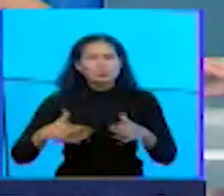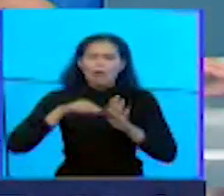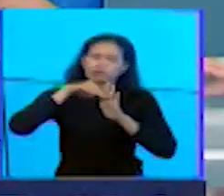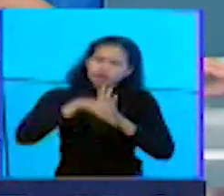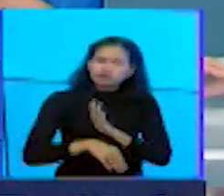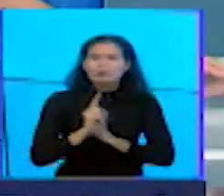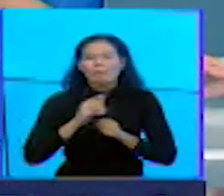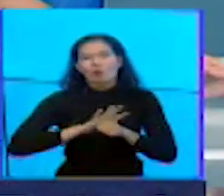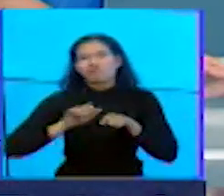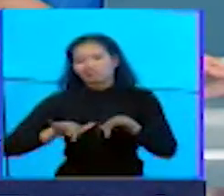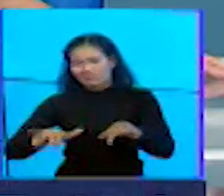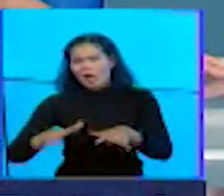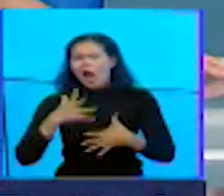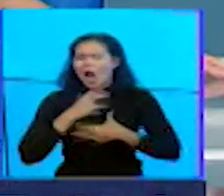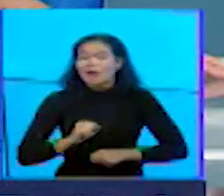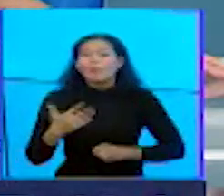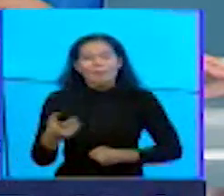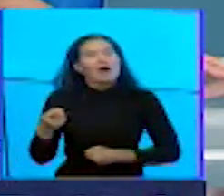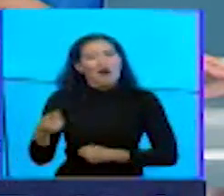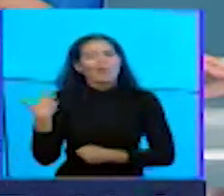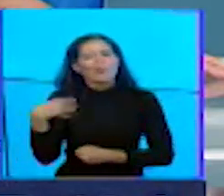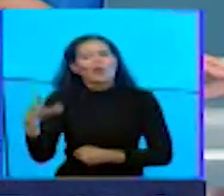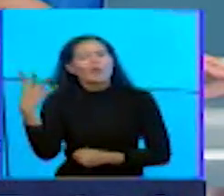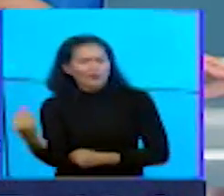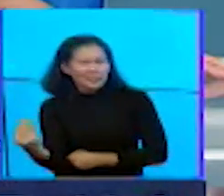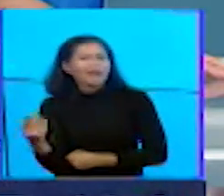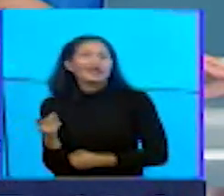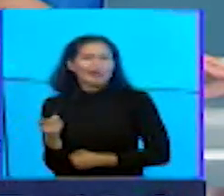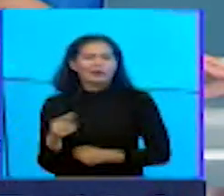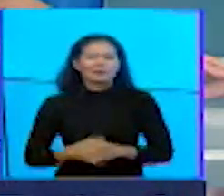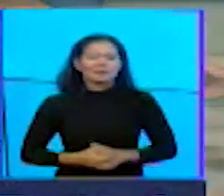pandemi. Satu-satunya harapan mereka adalah melalui mudik.